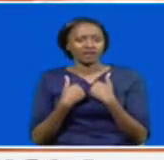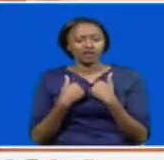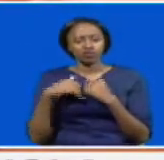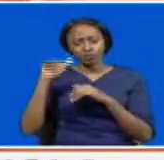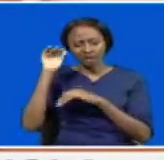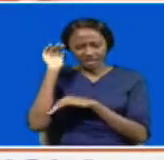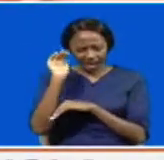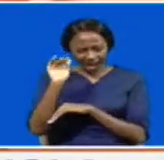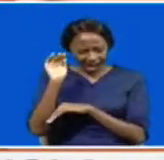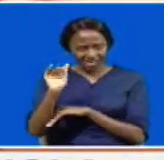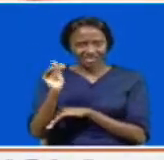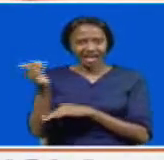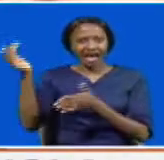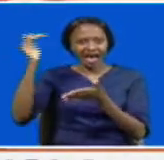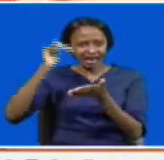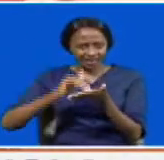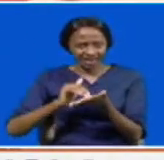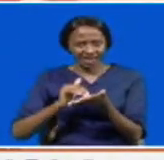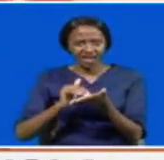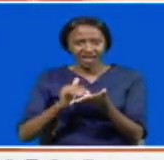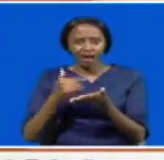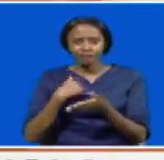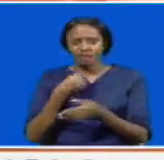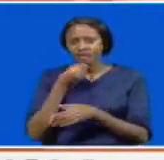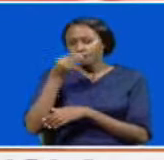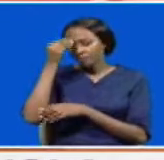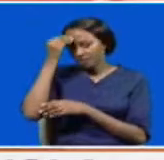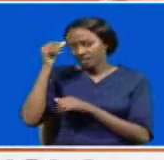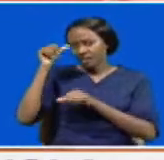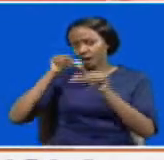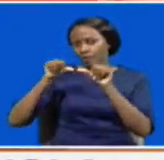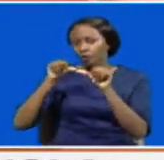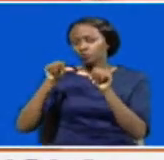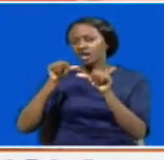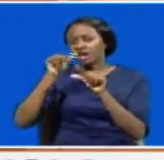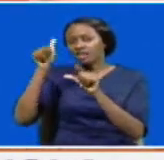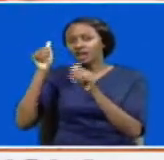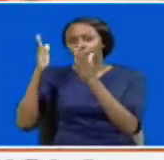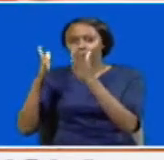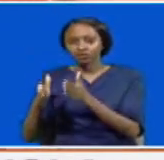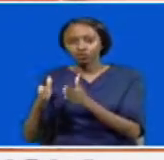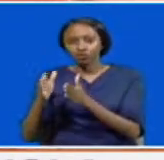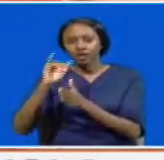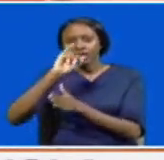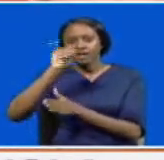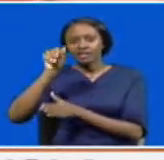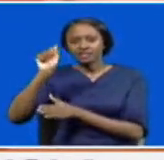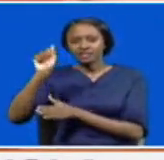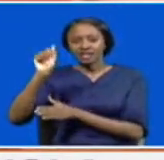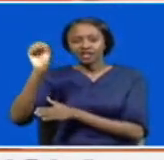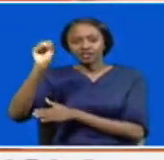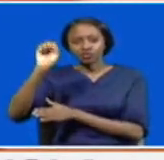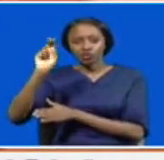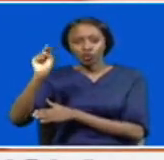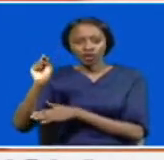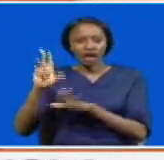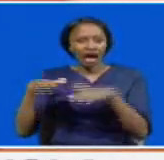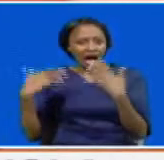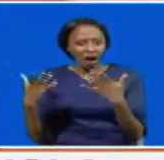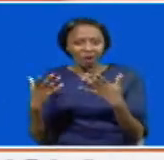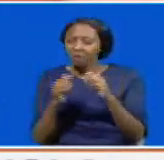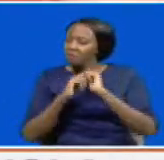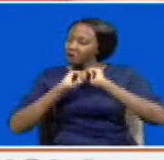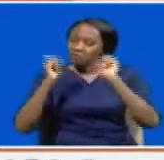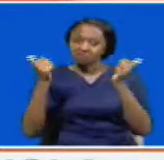Nikamuuliza kuhusu Jason na Michael, nikajifanya siku anajua both Jason. Nikamuuliza na Jason na Michael wanaendeleaje, akaniambia wako